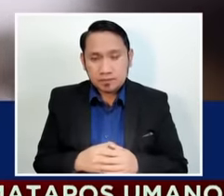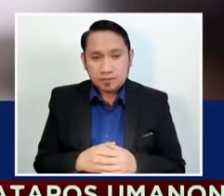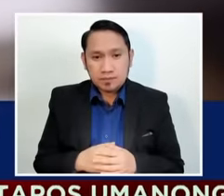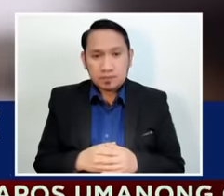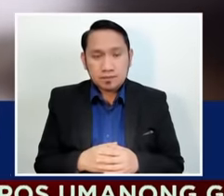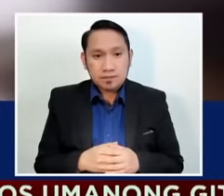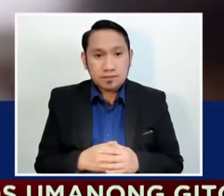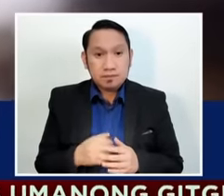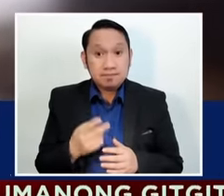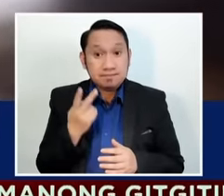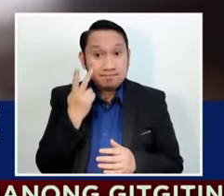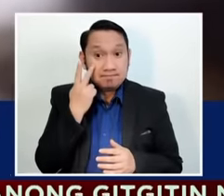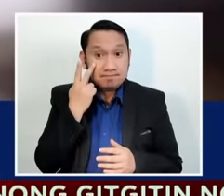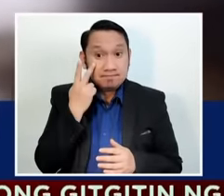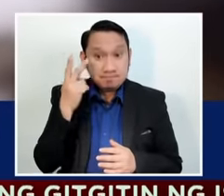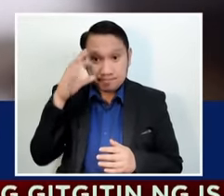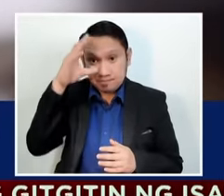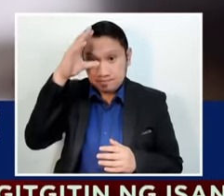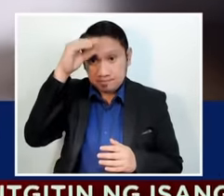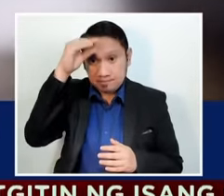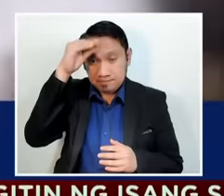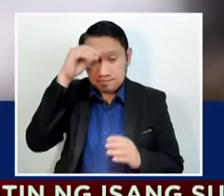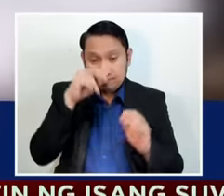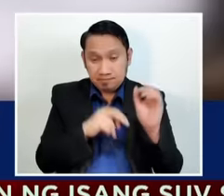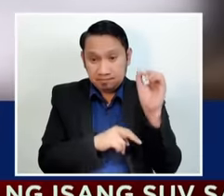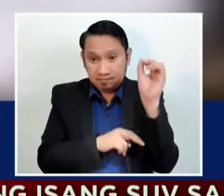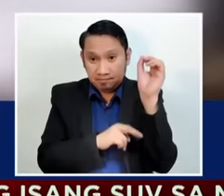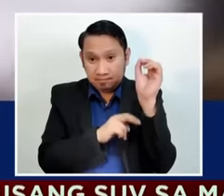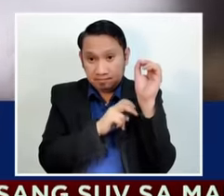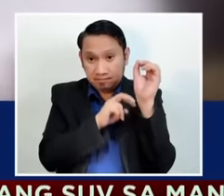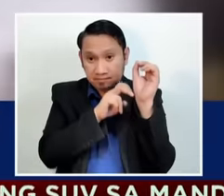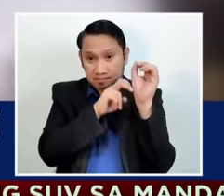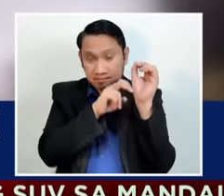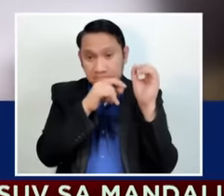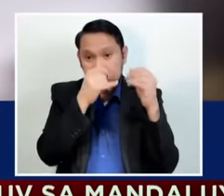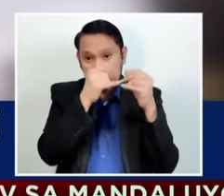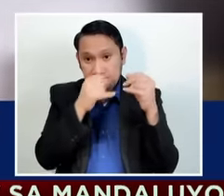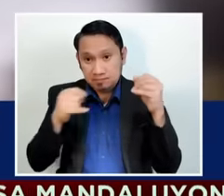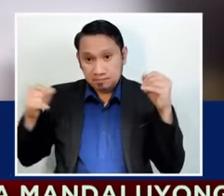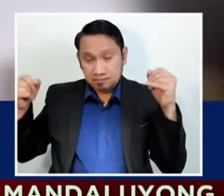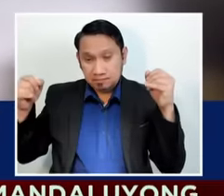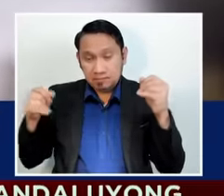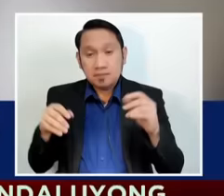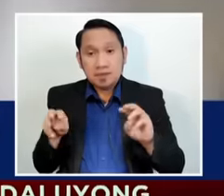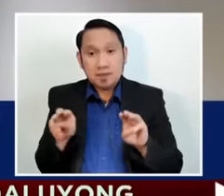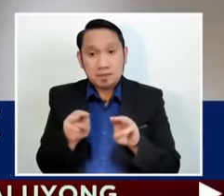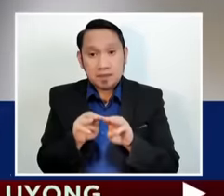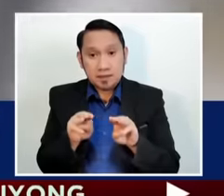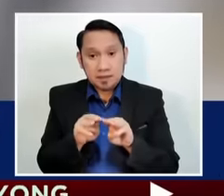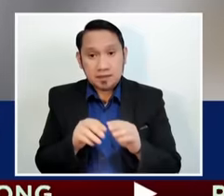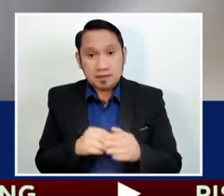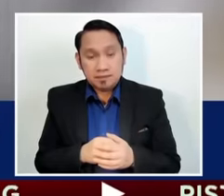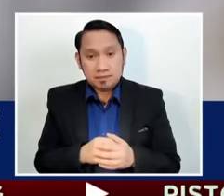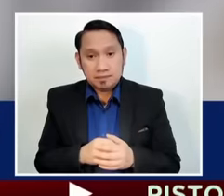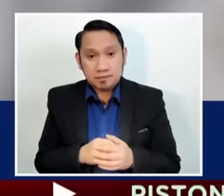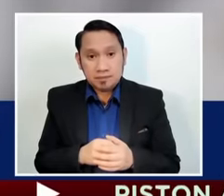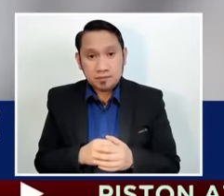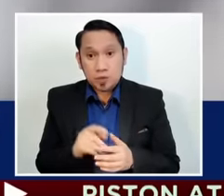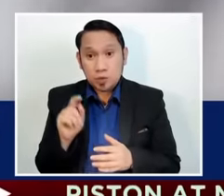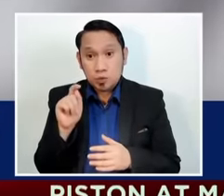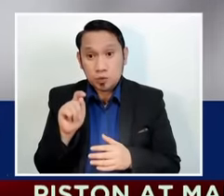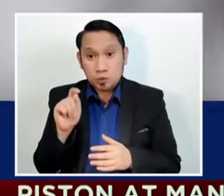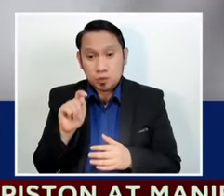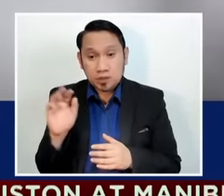Namataan ang lalaking ito na umakyat sa poste ng kuryente sa barangay Kalumpang sa Marikina City Martes ng umaga. Ako po,